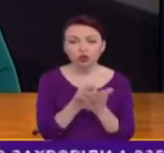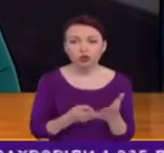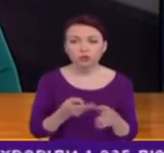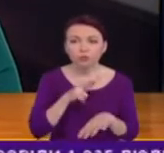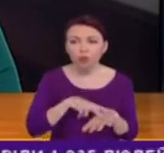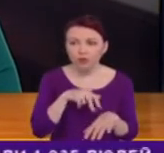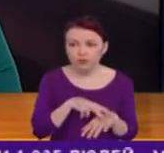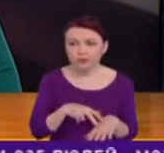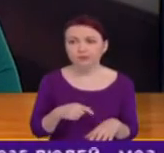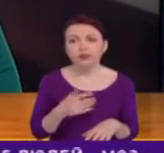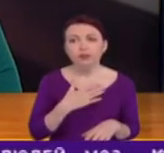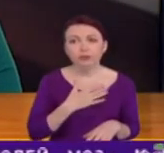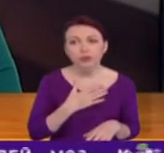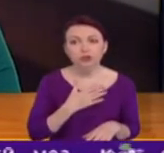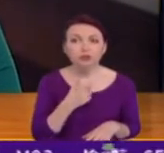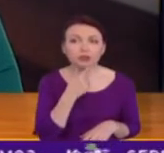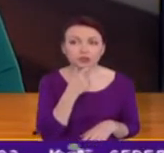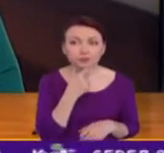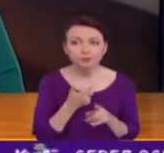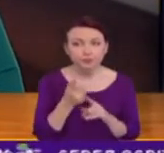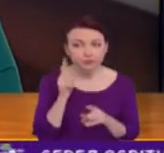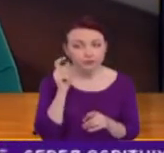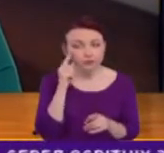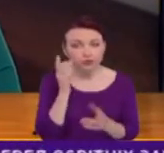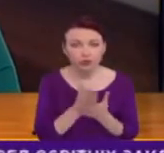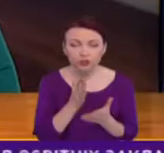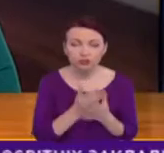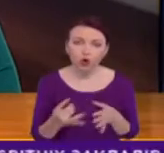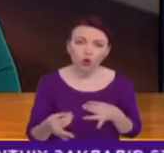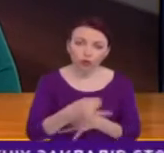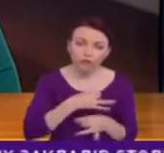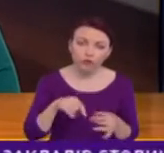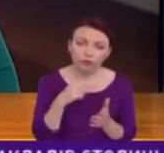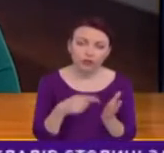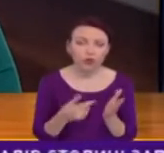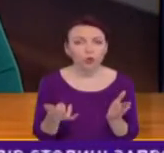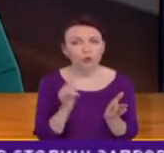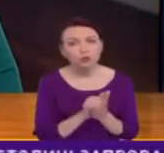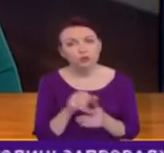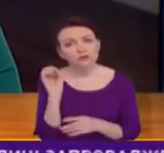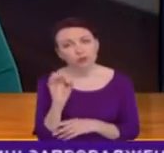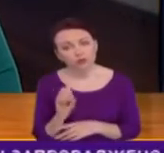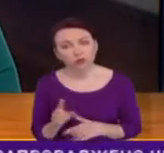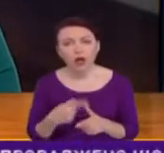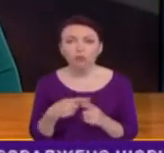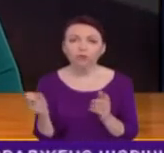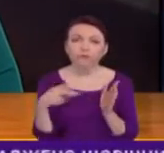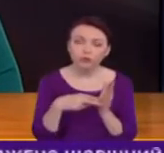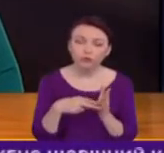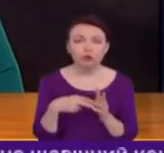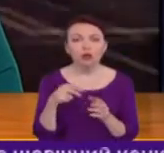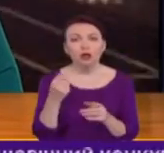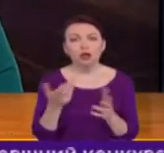нашими глядачами обговорюємо питання встановлення якогось окремого єдиного світлофору або увімкнення світлофору, який працює постійно